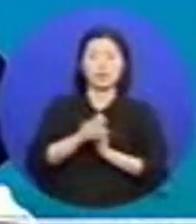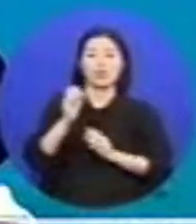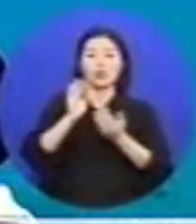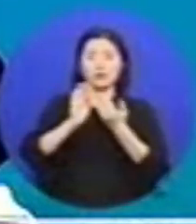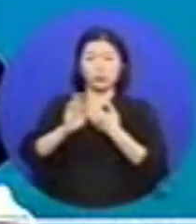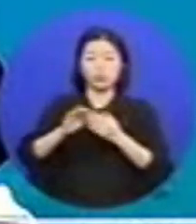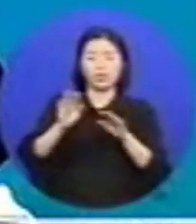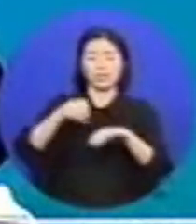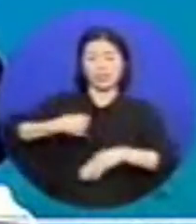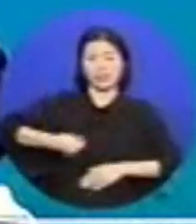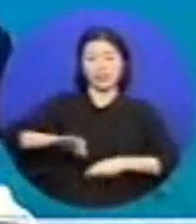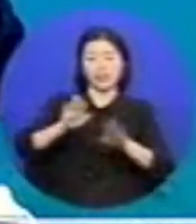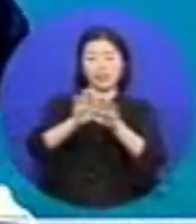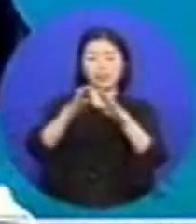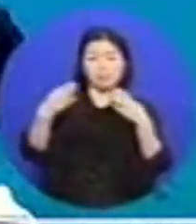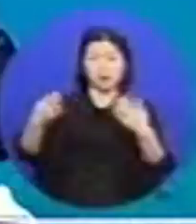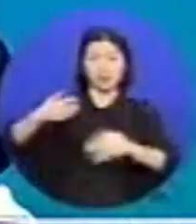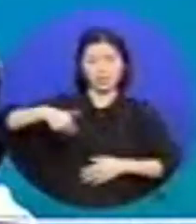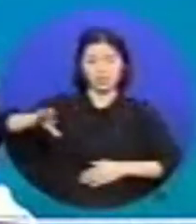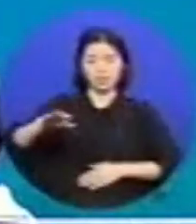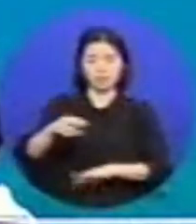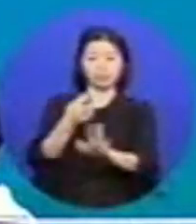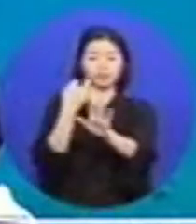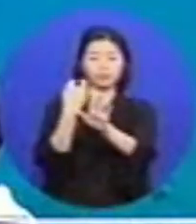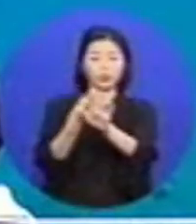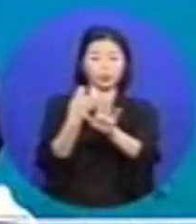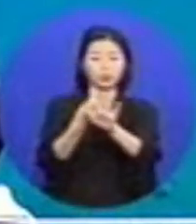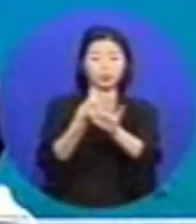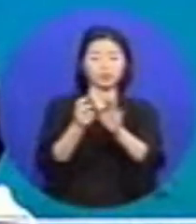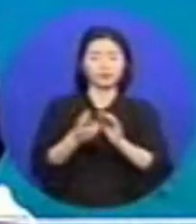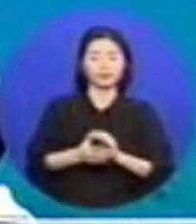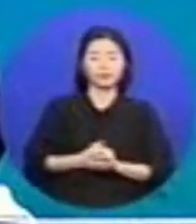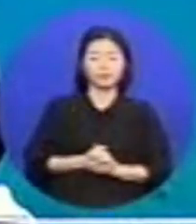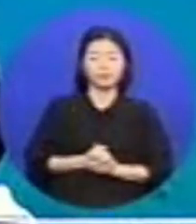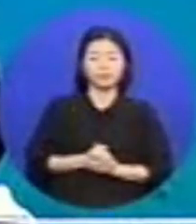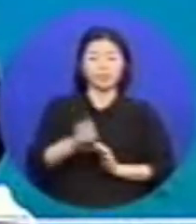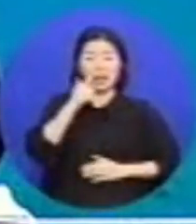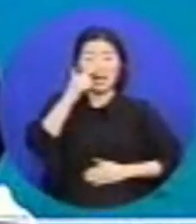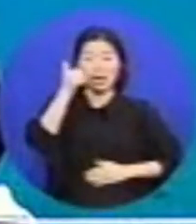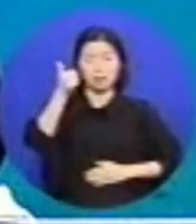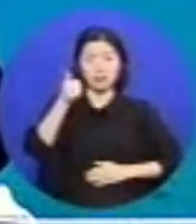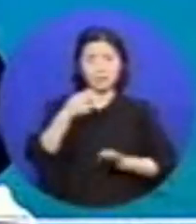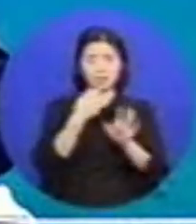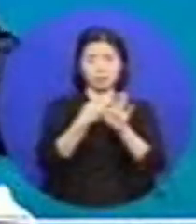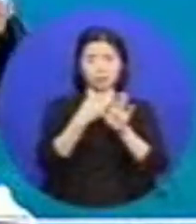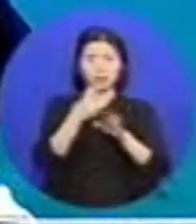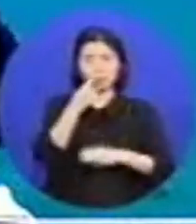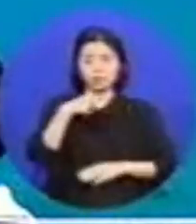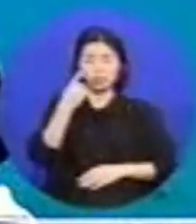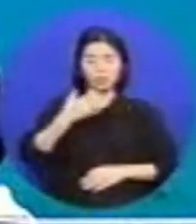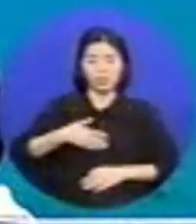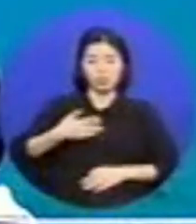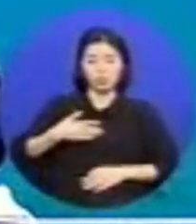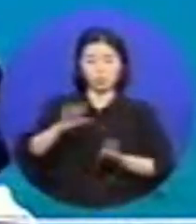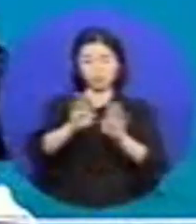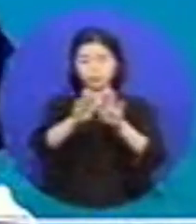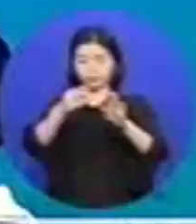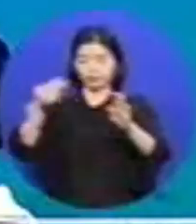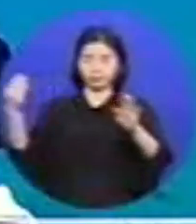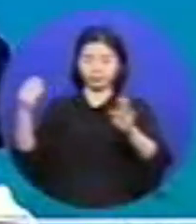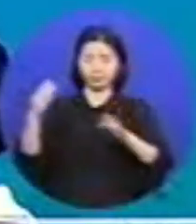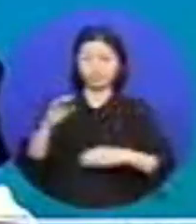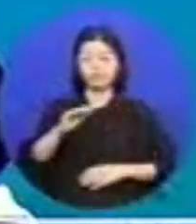갔습니다. 노크를 했어요. 아버지가 노크하는 줄 알고 딸이 문을 열었습니다.